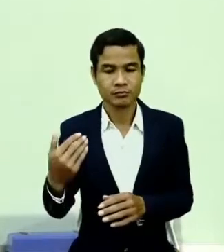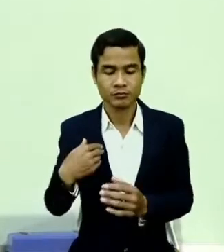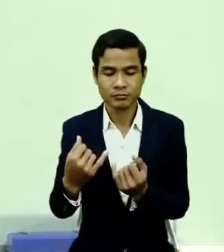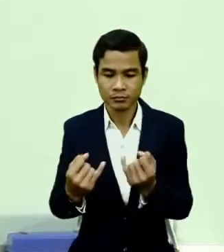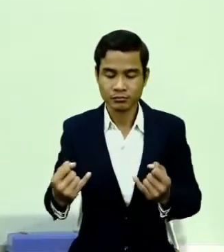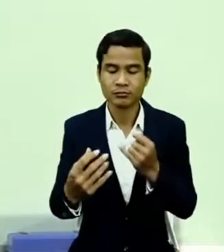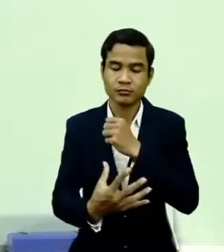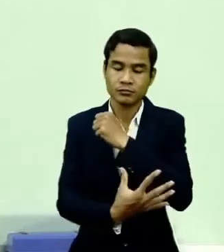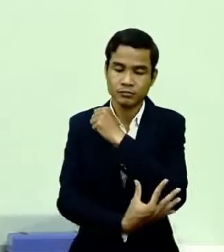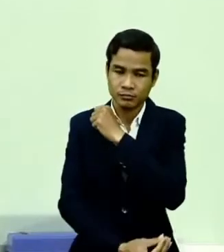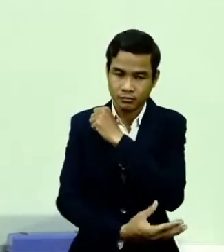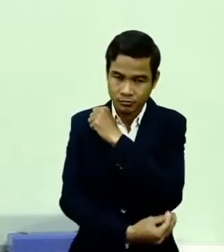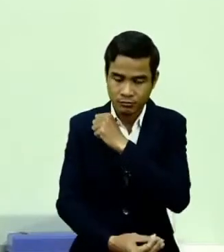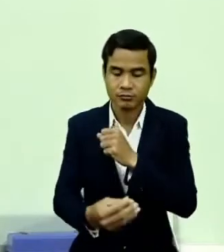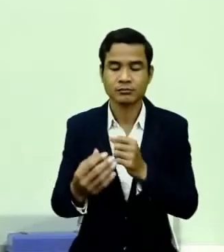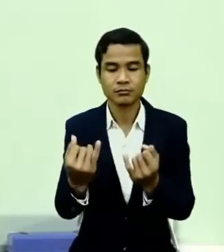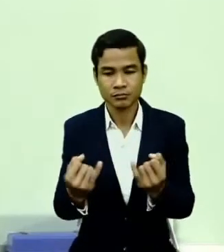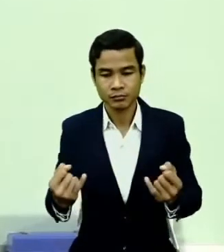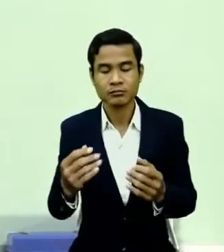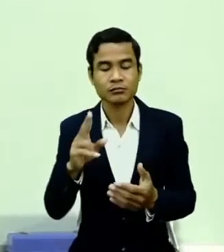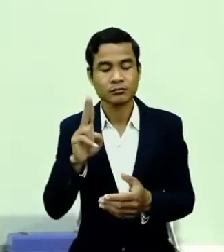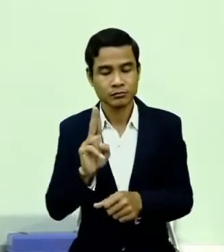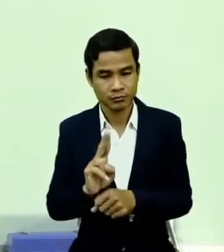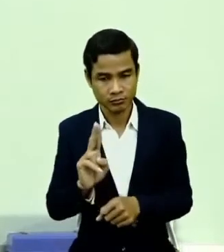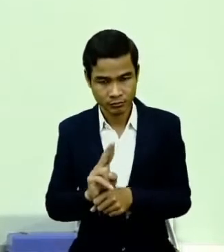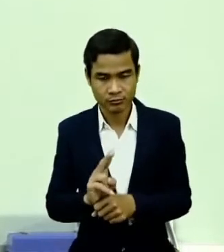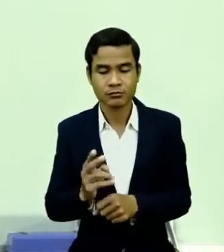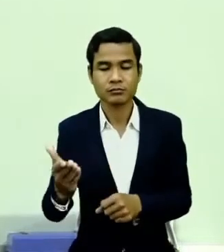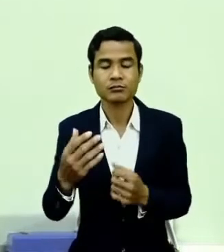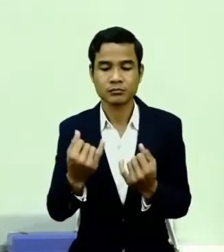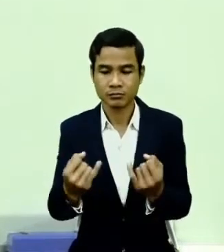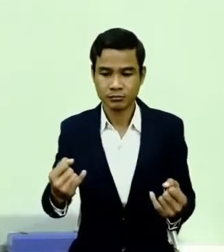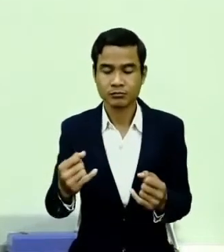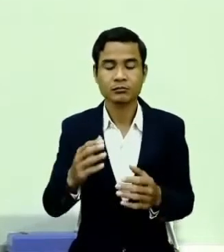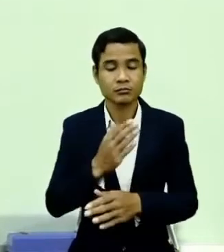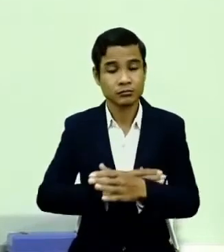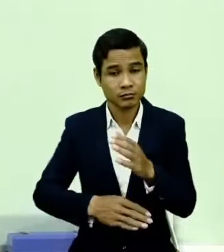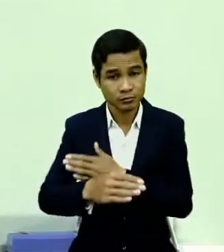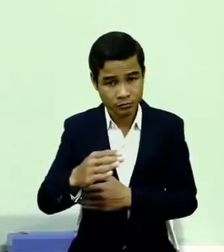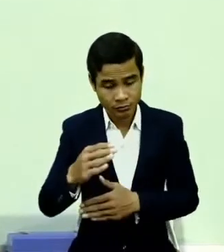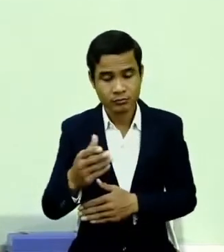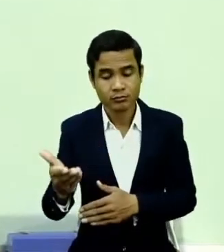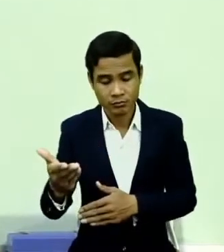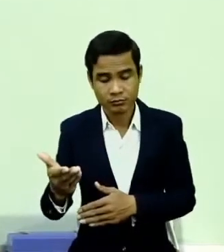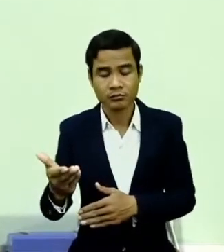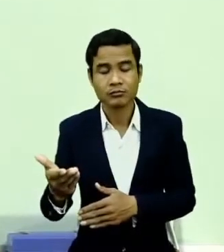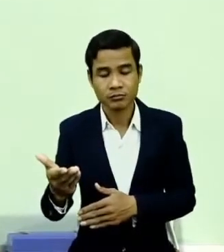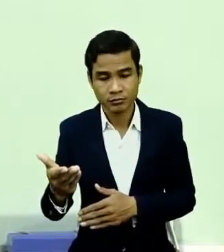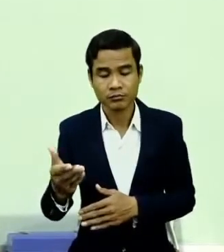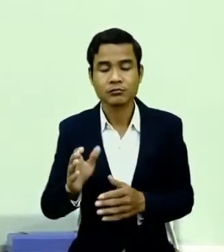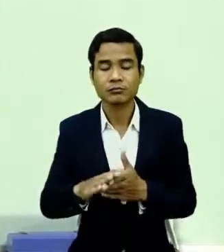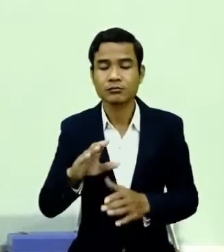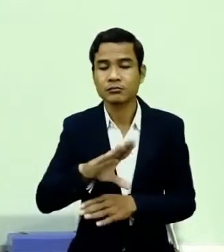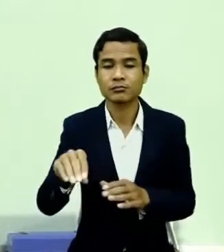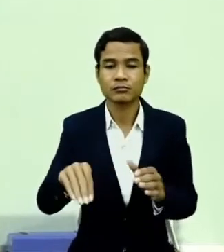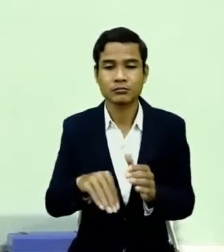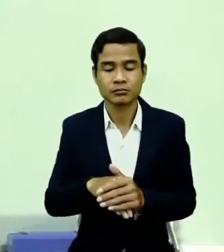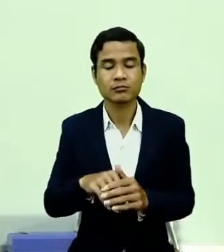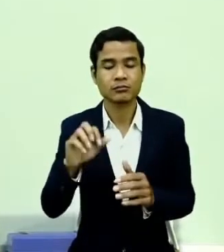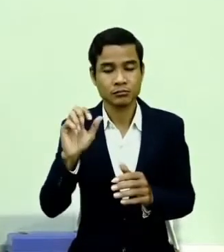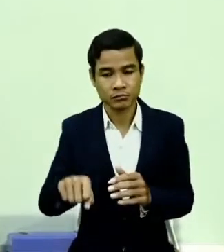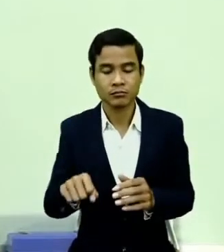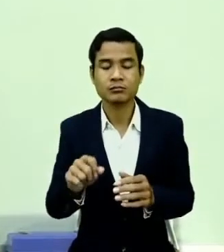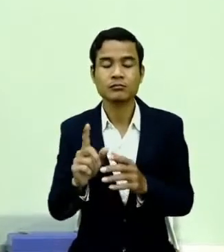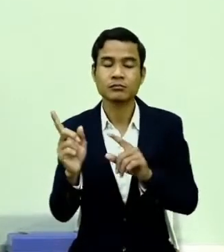cỏ mình thà cụ mà thò mặt đá mình thà cụ mà bị cá cứ bộ quan sọt tai tự